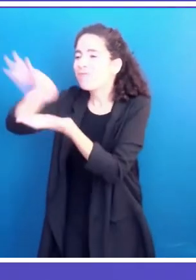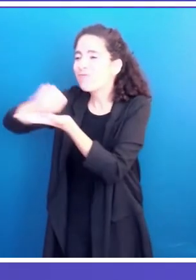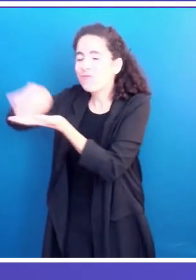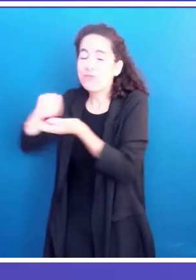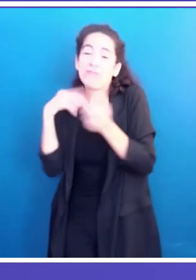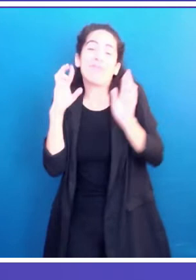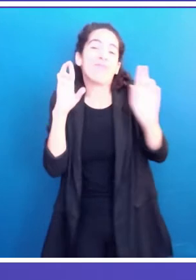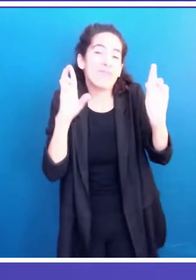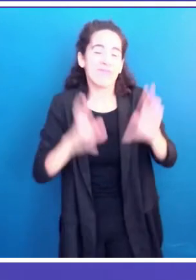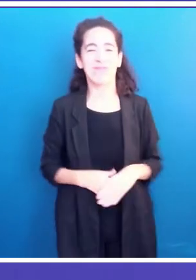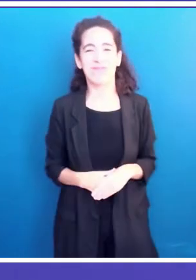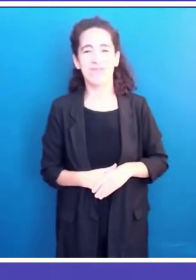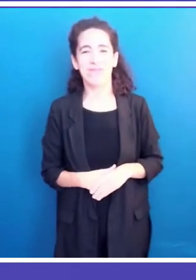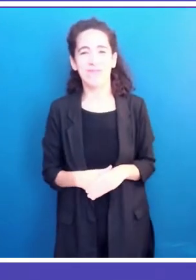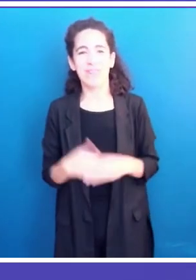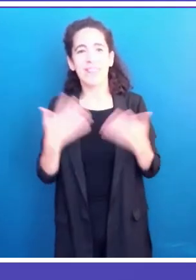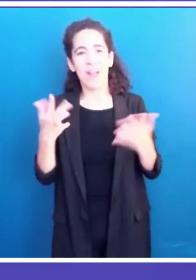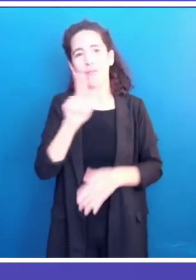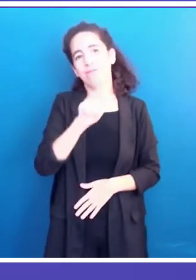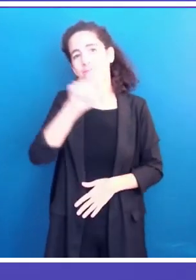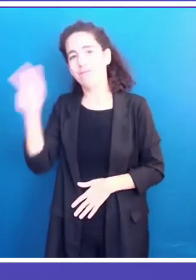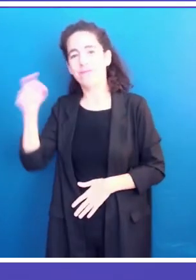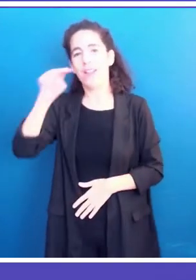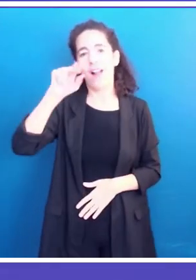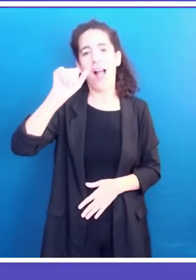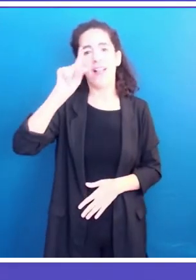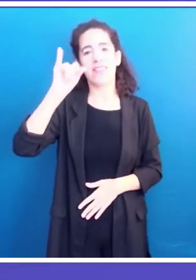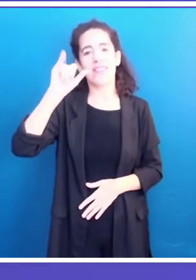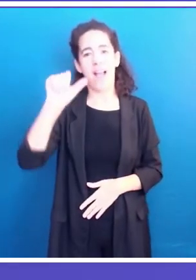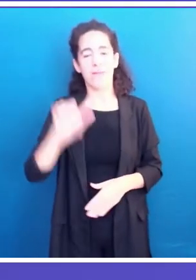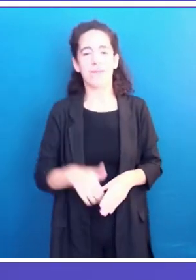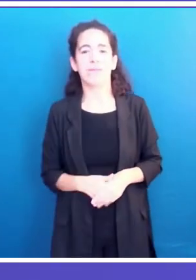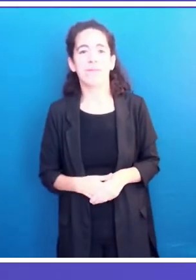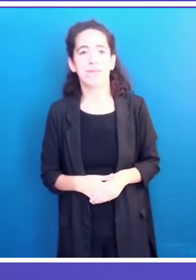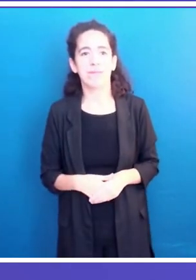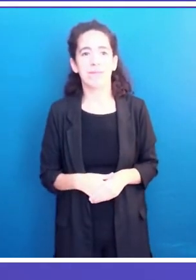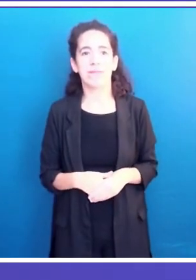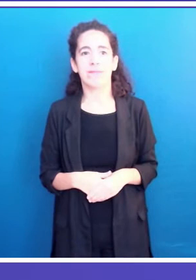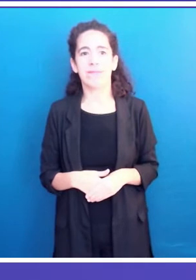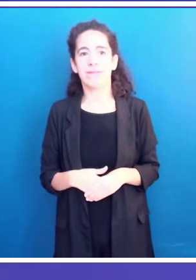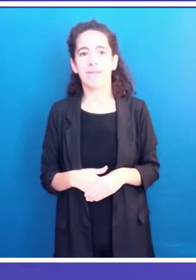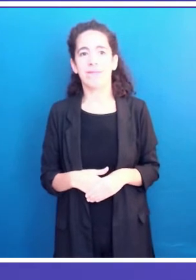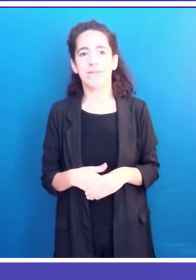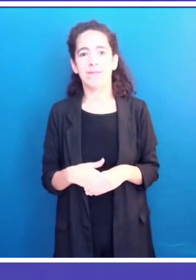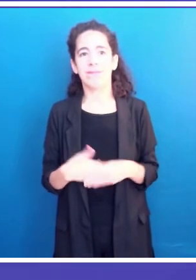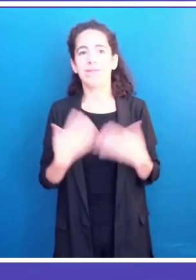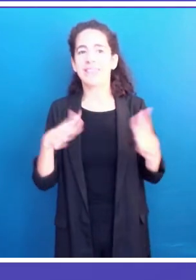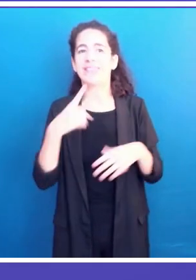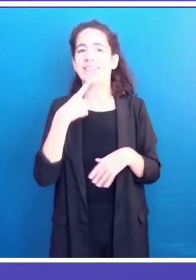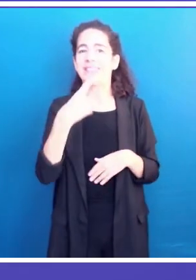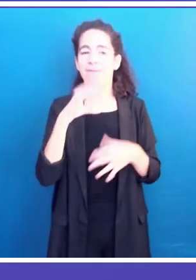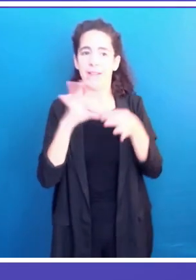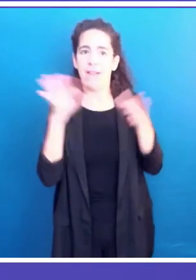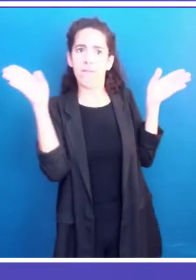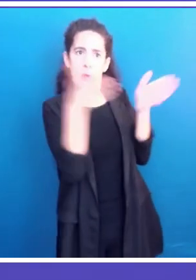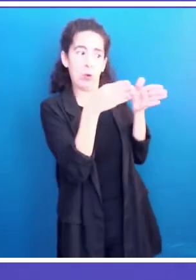من أسفل إلى أعلى، ثم نطلب من جوفانا التي عادت إلى الانضمام إلينا أن تجيب.